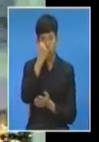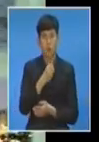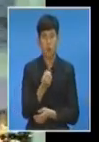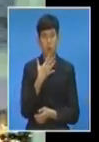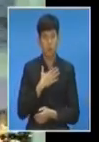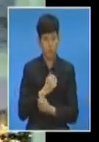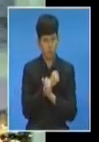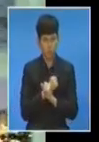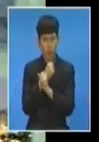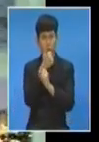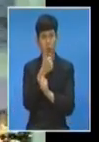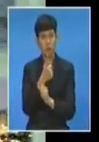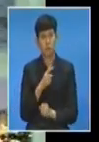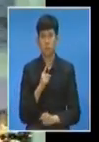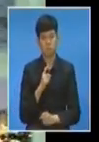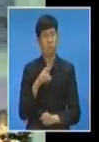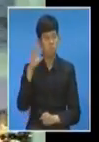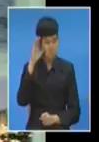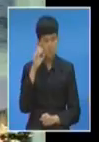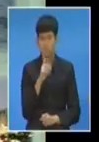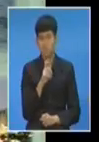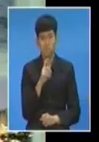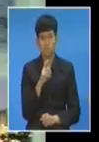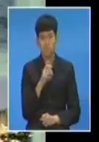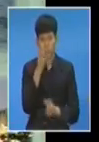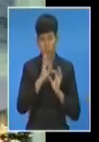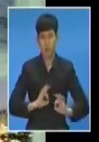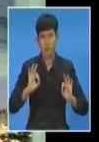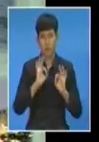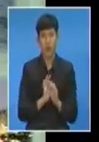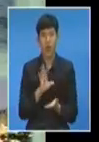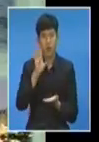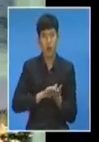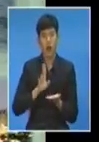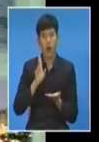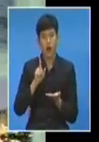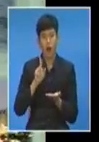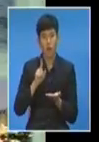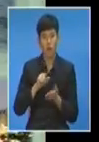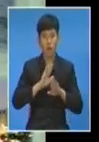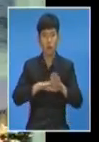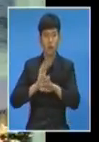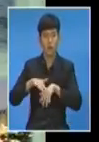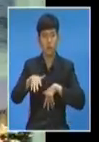เชื่องั้นในเรื่องของการข้อมูลของการเตือนภัยเนี่ยเป็นเรื่องจำเป็นสำคัญอย่างยิ่